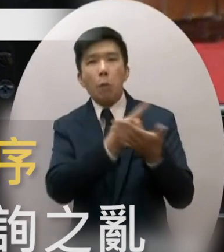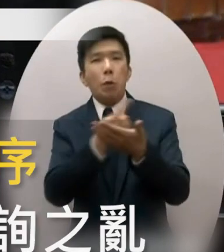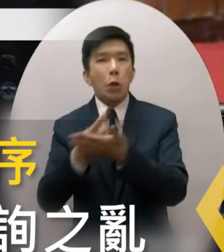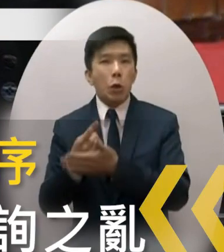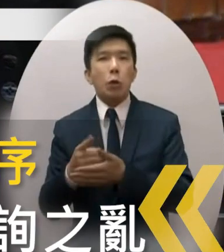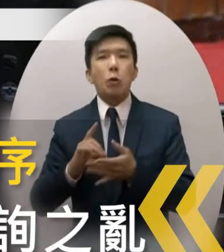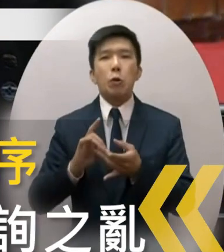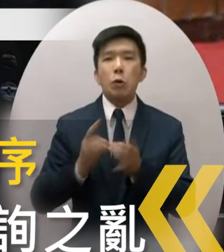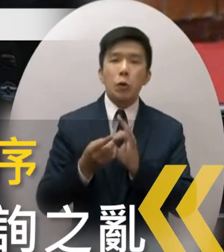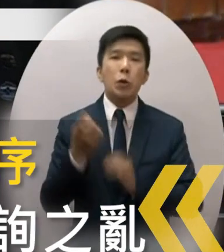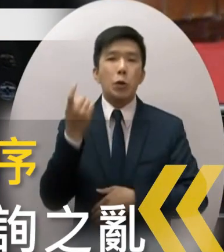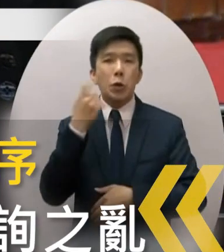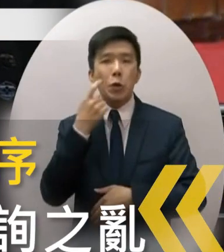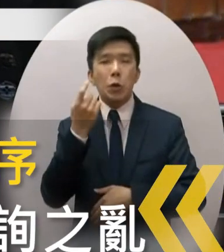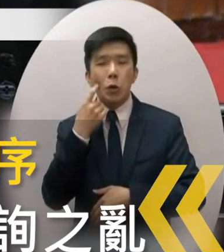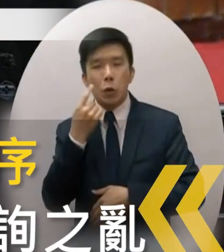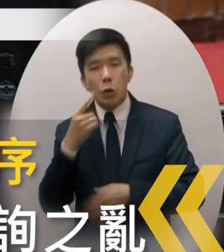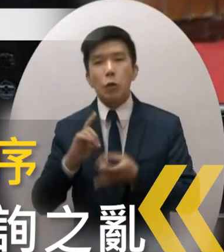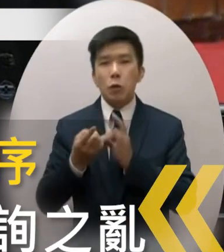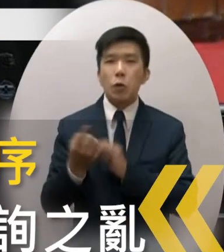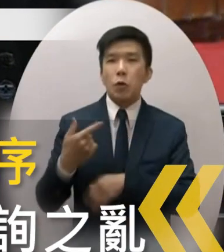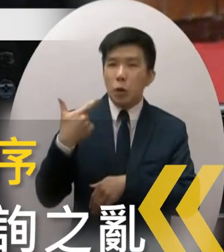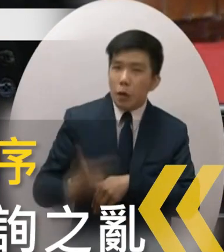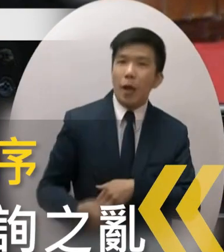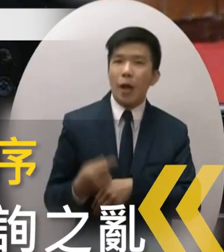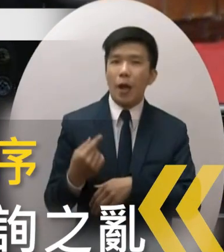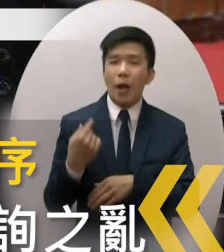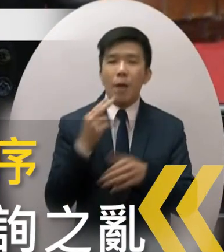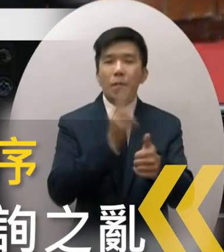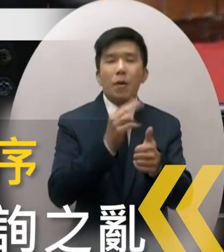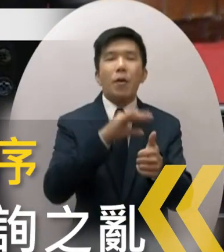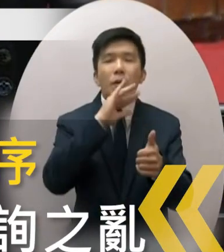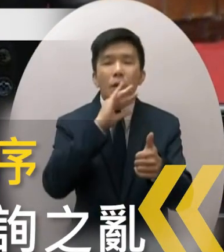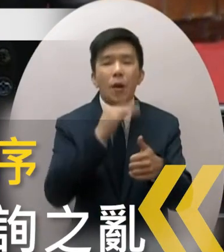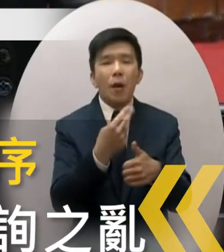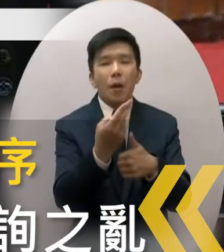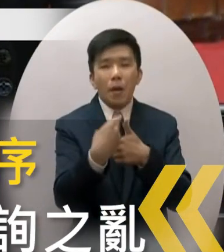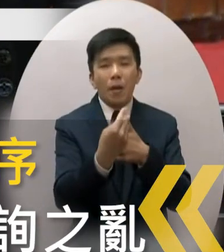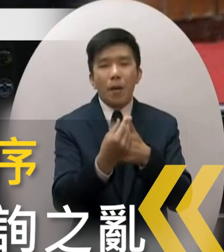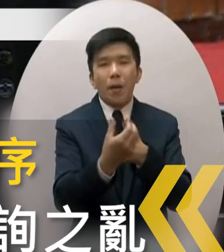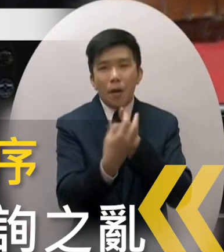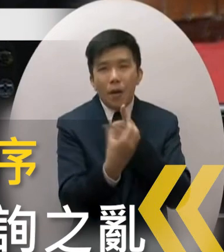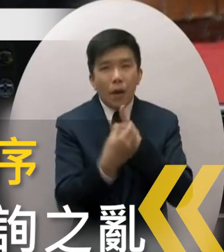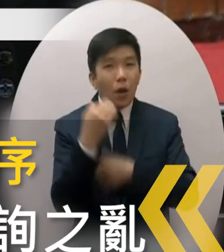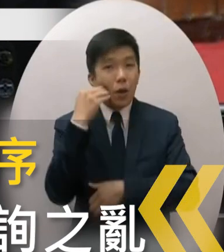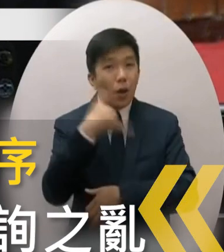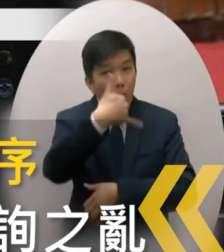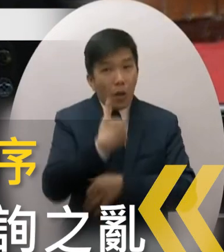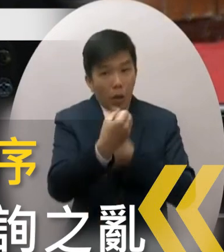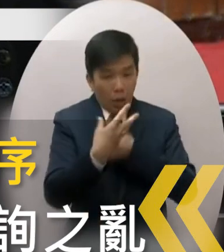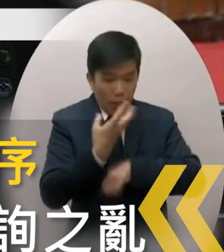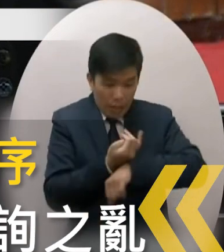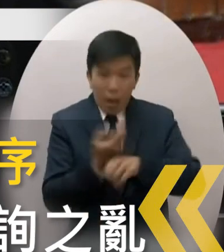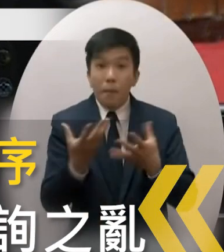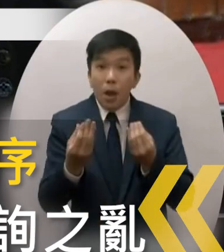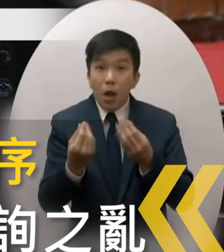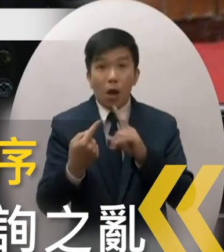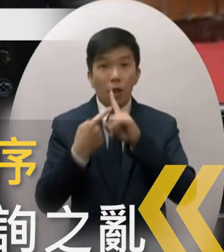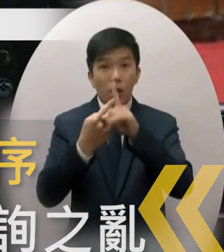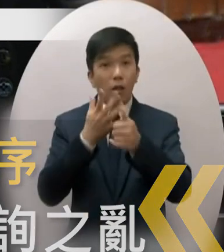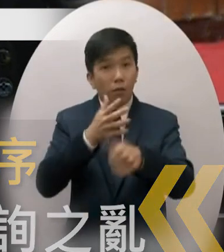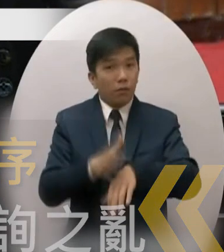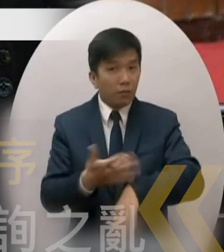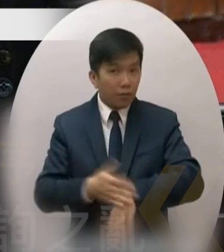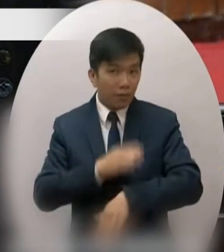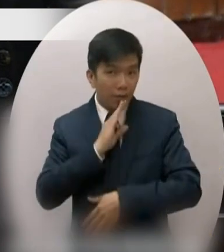都要靠着我们的议事人员来通知？如果一些人员不通知时间，我们就不会质询吗？